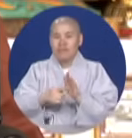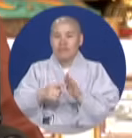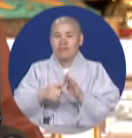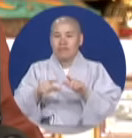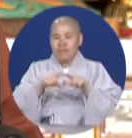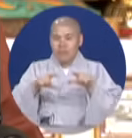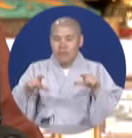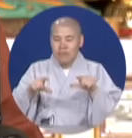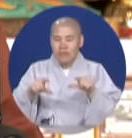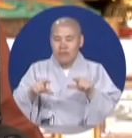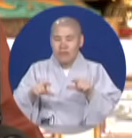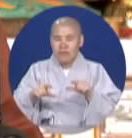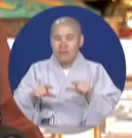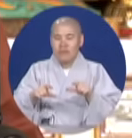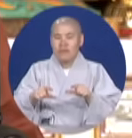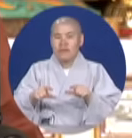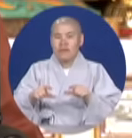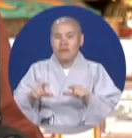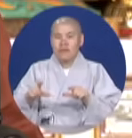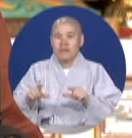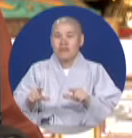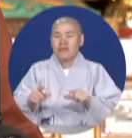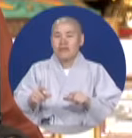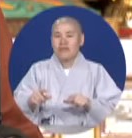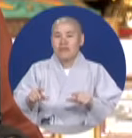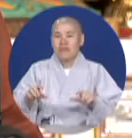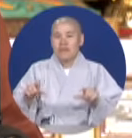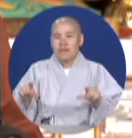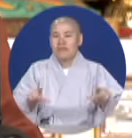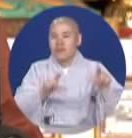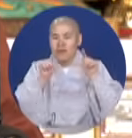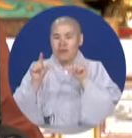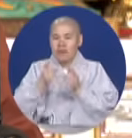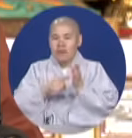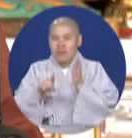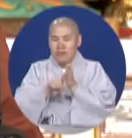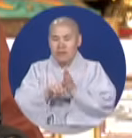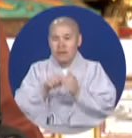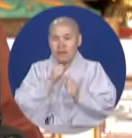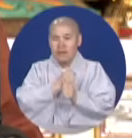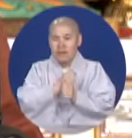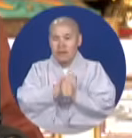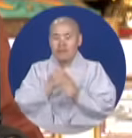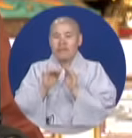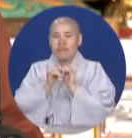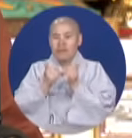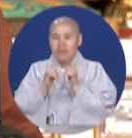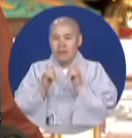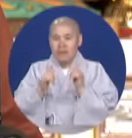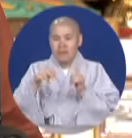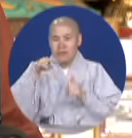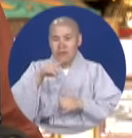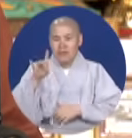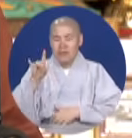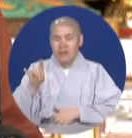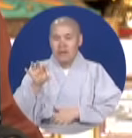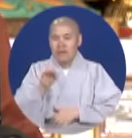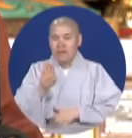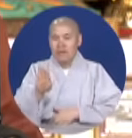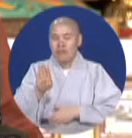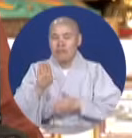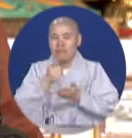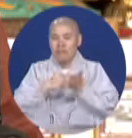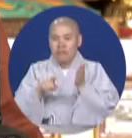일반 생업에 종사하는 사람들이 그 생업을